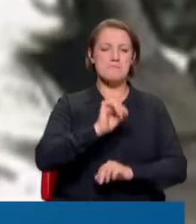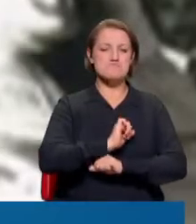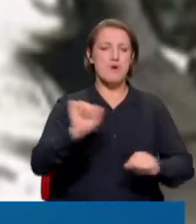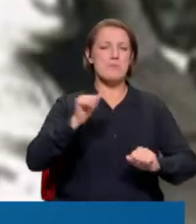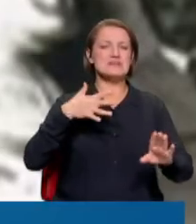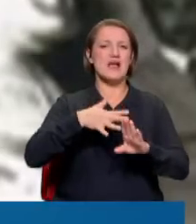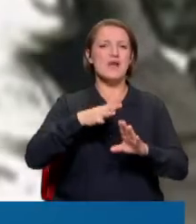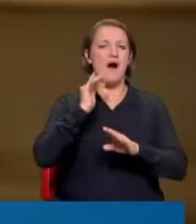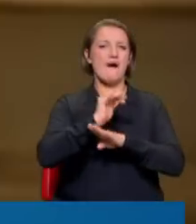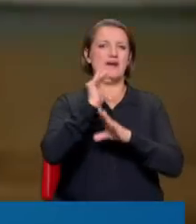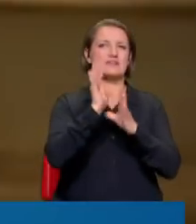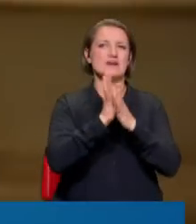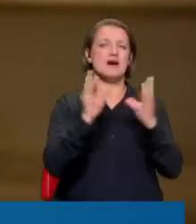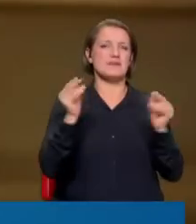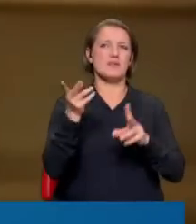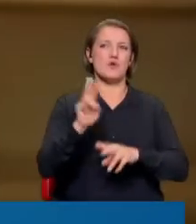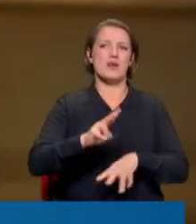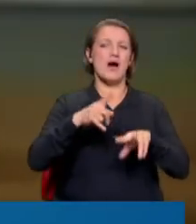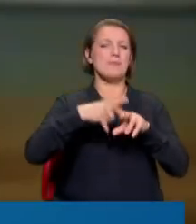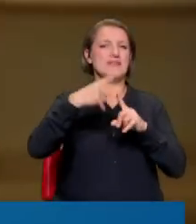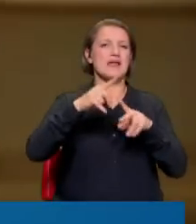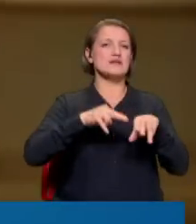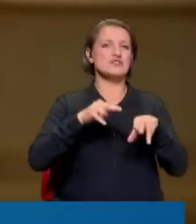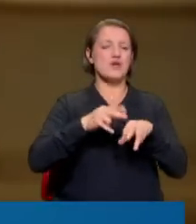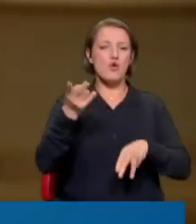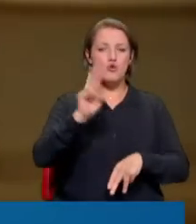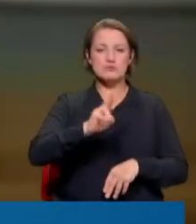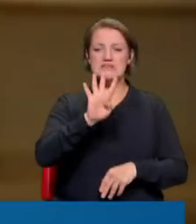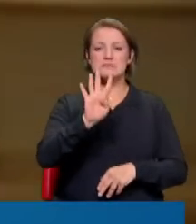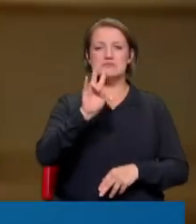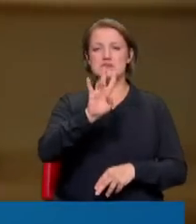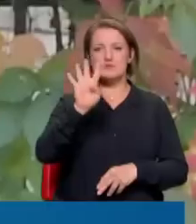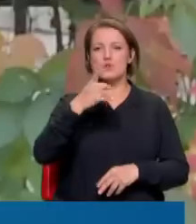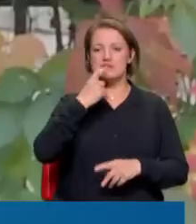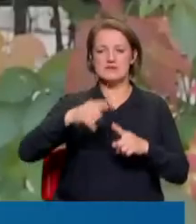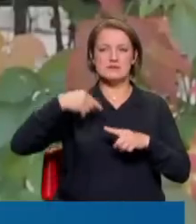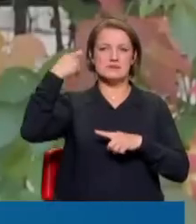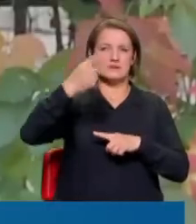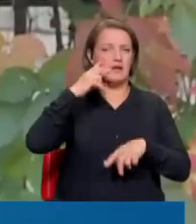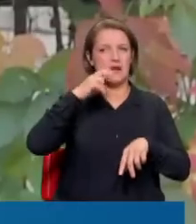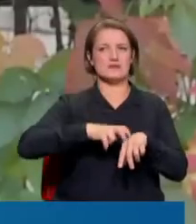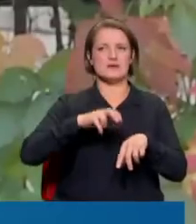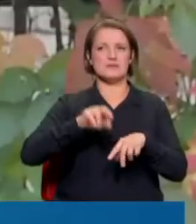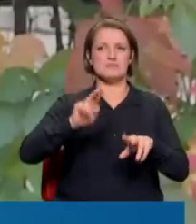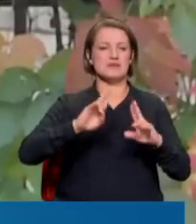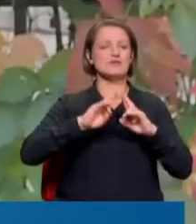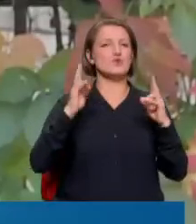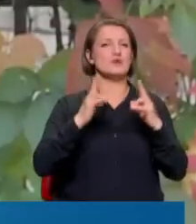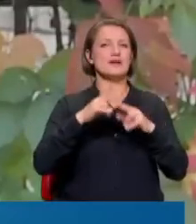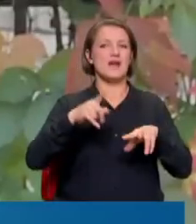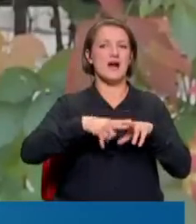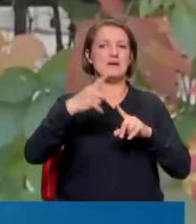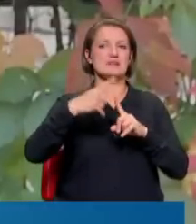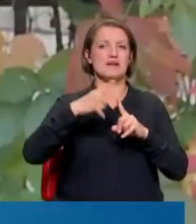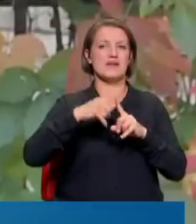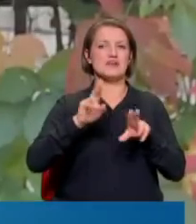saldırıda hayatını kayb Ahmet tener Kışlalı katledilişinin 24 yılında anıldı bu dünyadan bir Ahmet tener